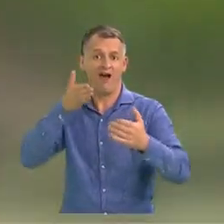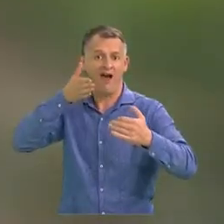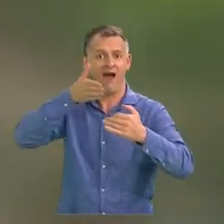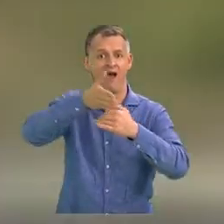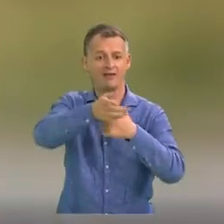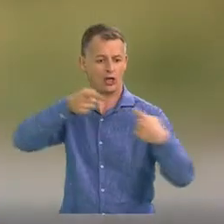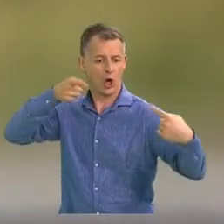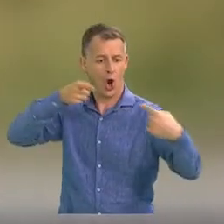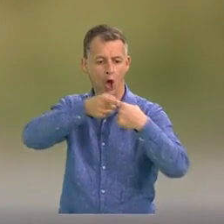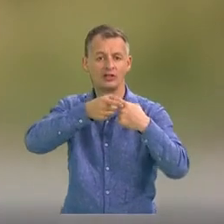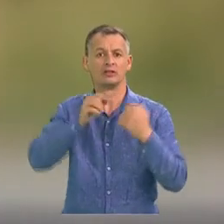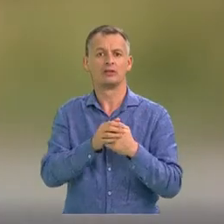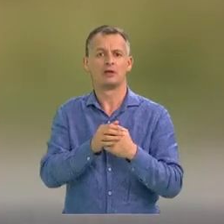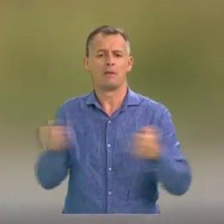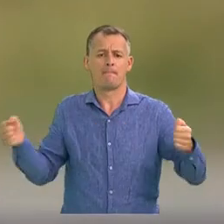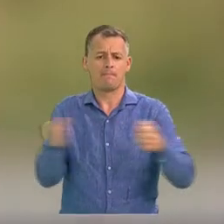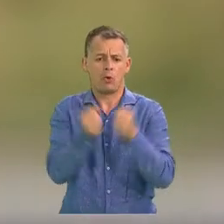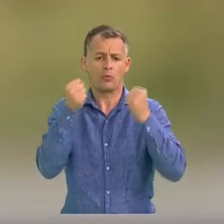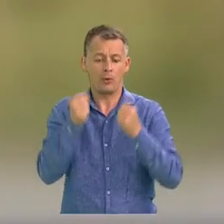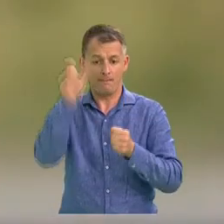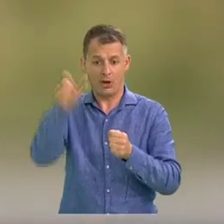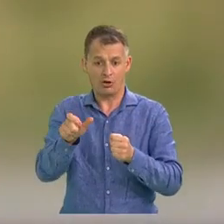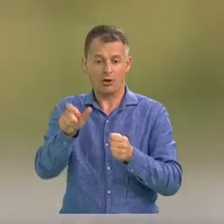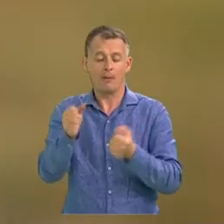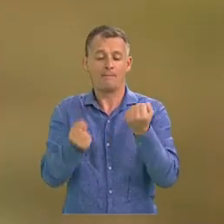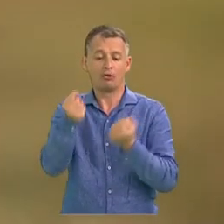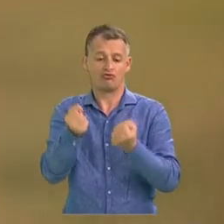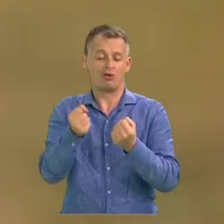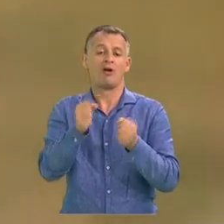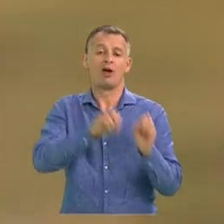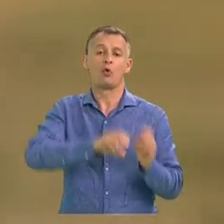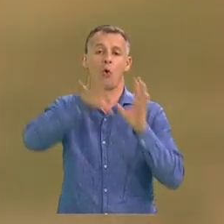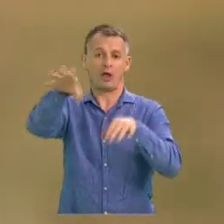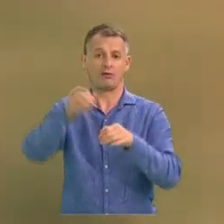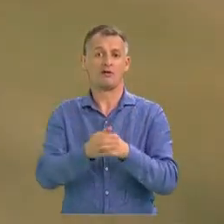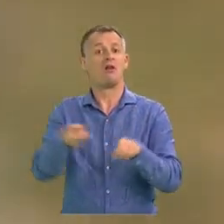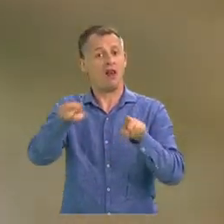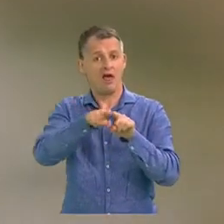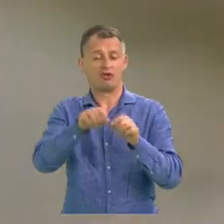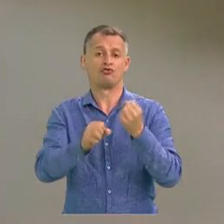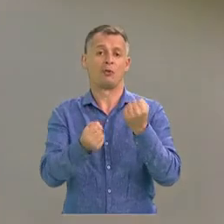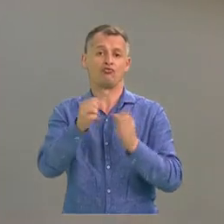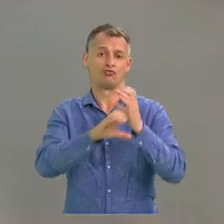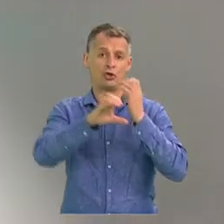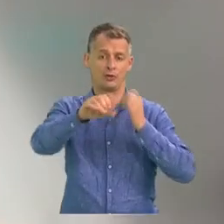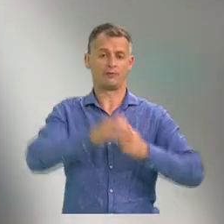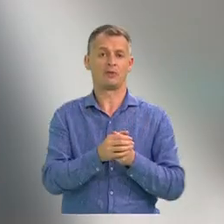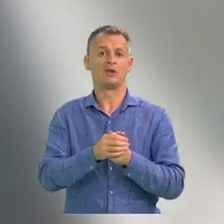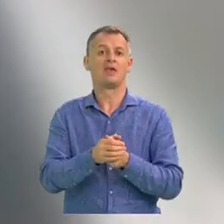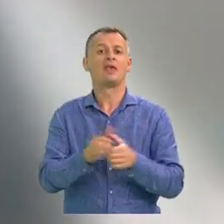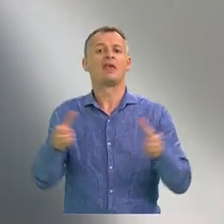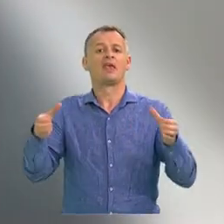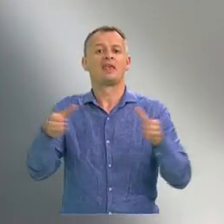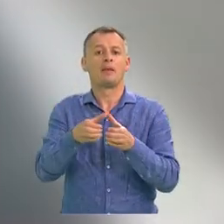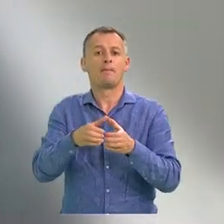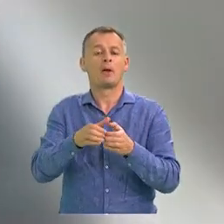Impactul a fost atât de puternic încât autoturismul a fost aruncat la câțiva metri, iar autotrenul a ajuns și el în câmp. Echipele de descarcerare au avut